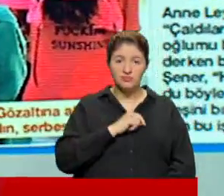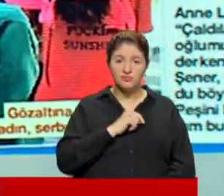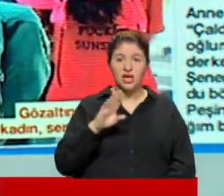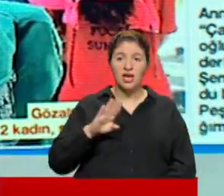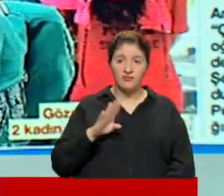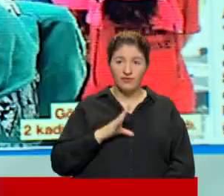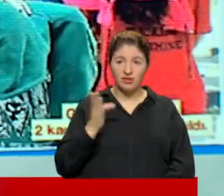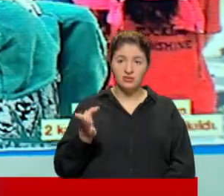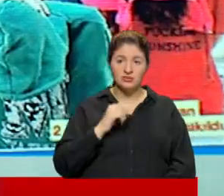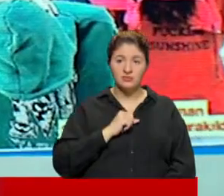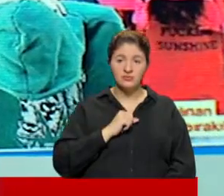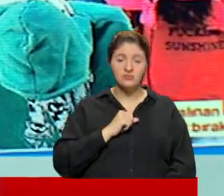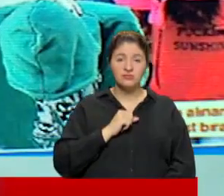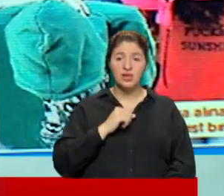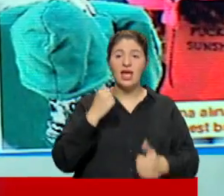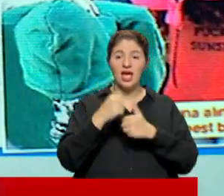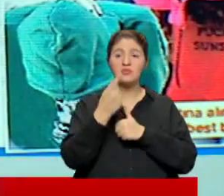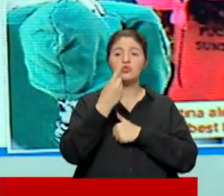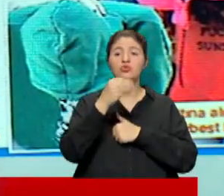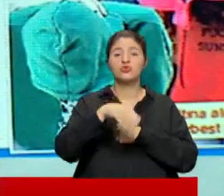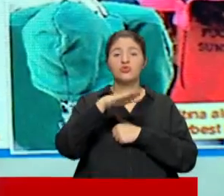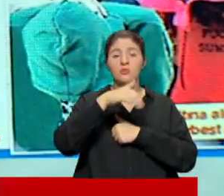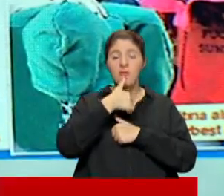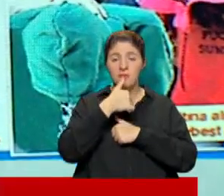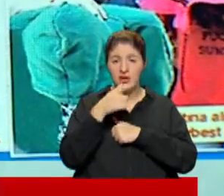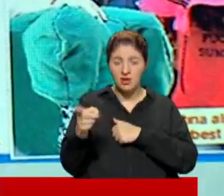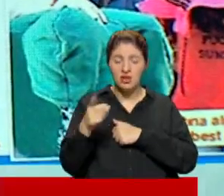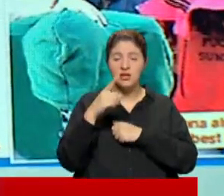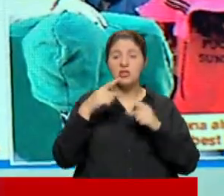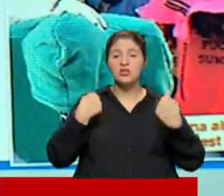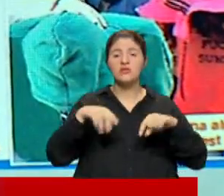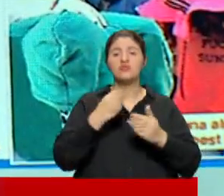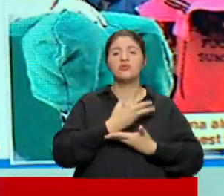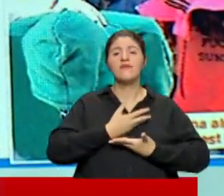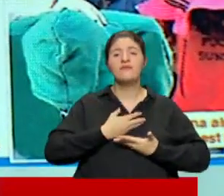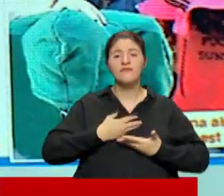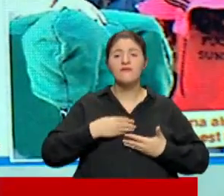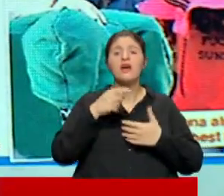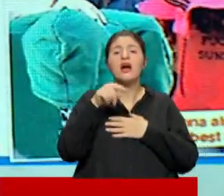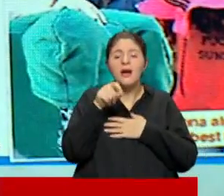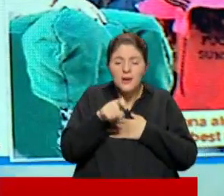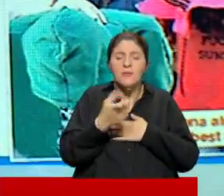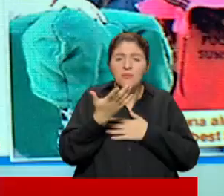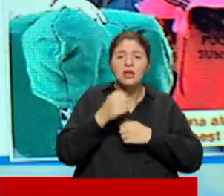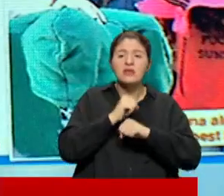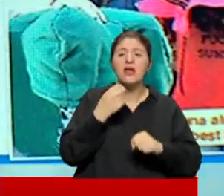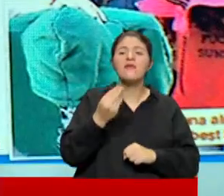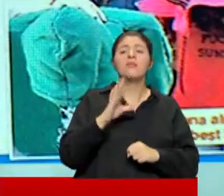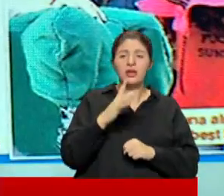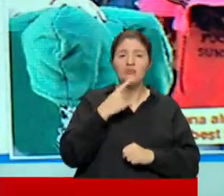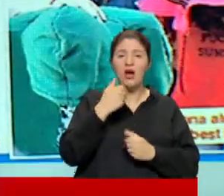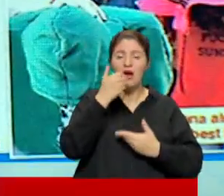evladı evli ve bir çocuk babası Onur Şener çevresinde sevilen birisiydi karıncayı bile incitmezdi diye anlatıyor